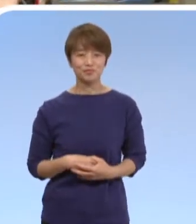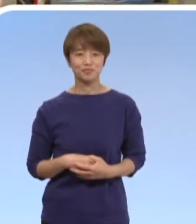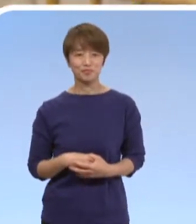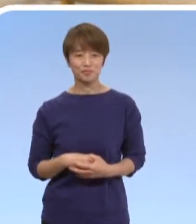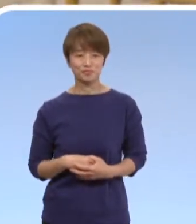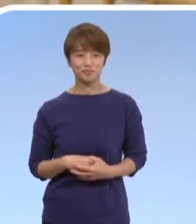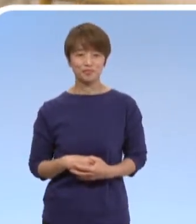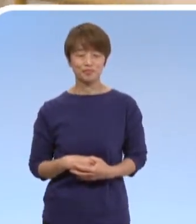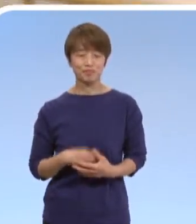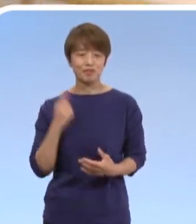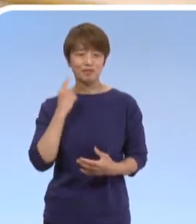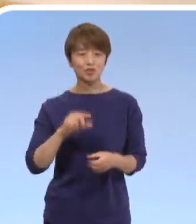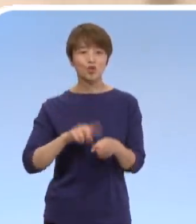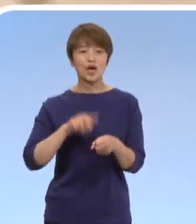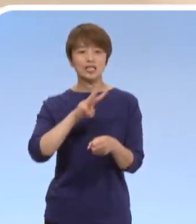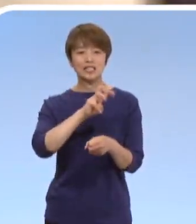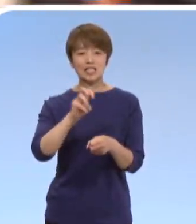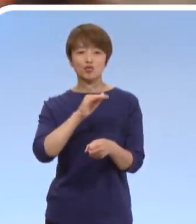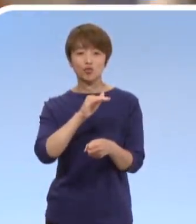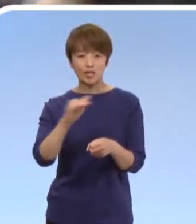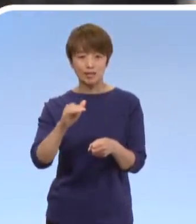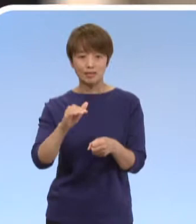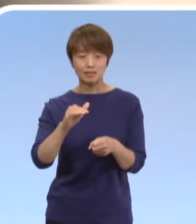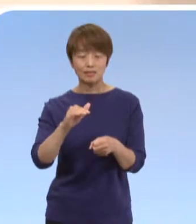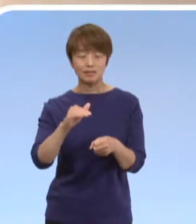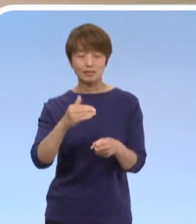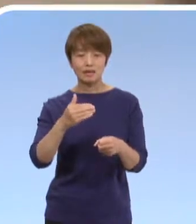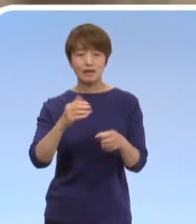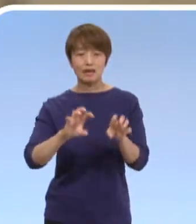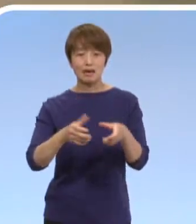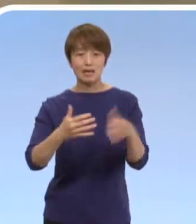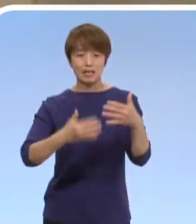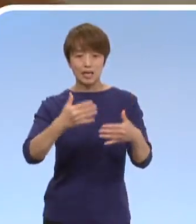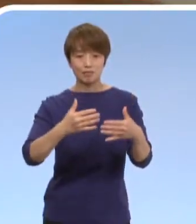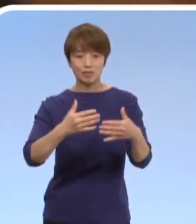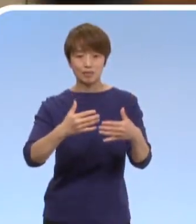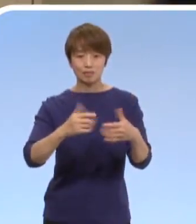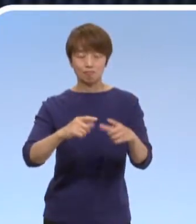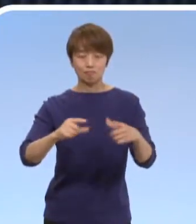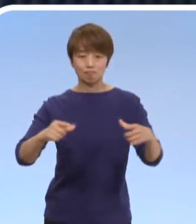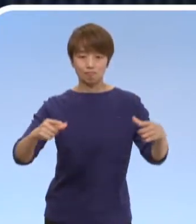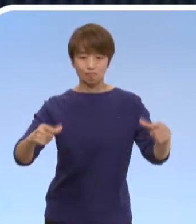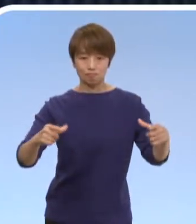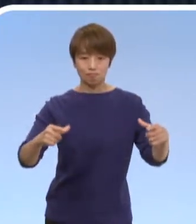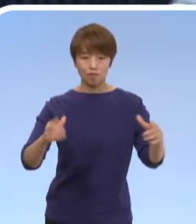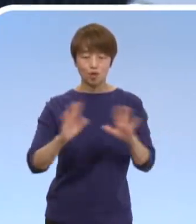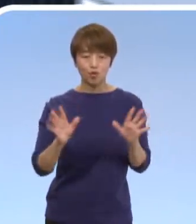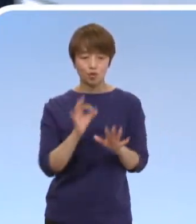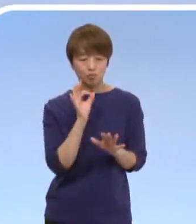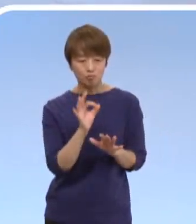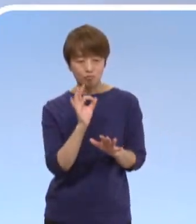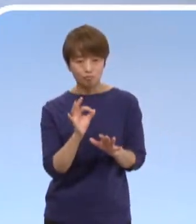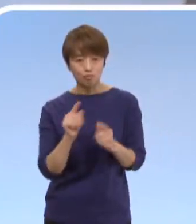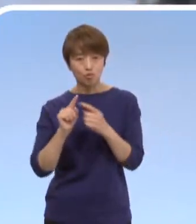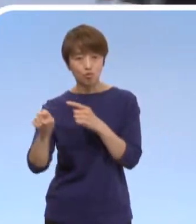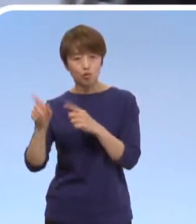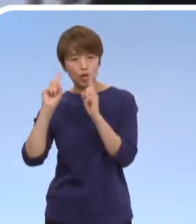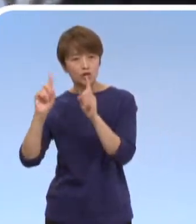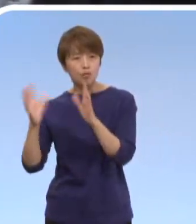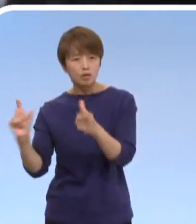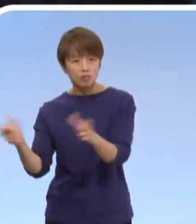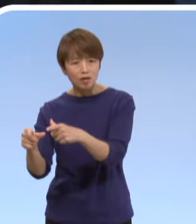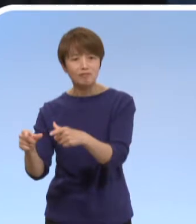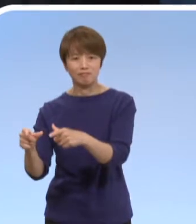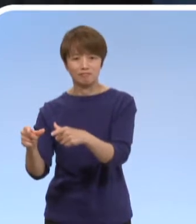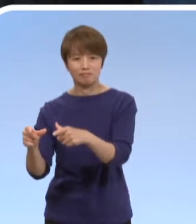うなんですね、はい、 昭和30年代にテレビの普及で子どもたちの遊びの場が減ってしまうことを危惧